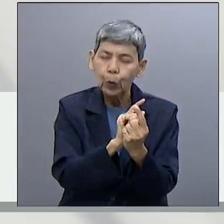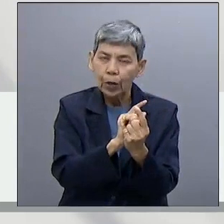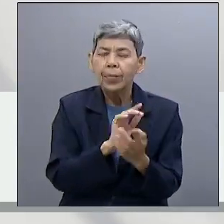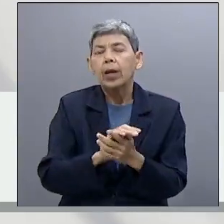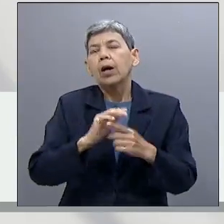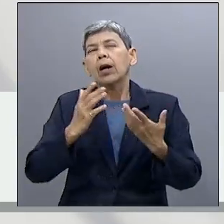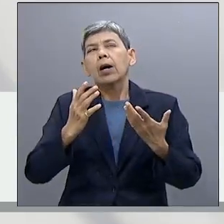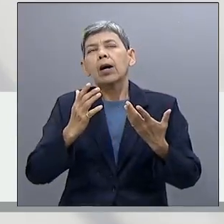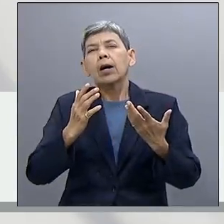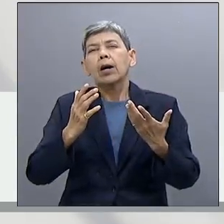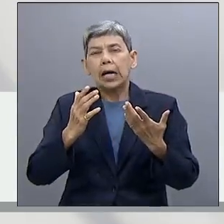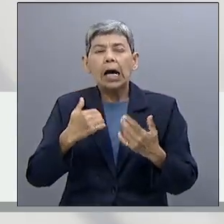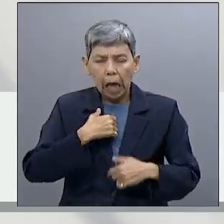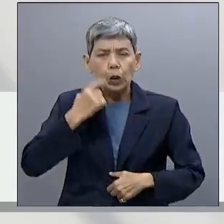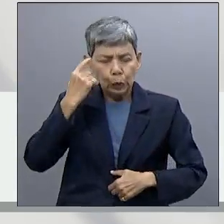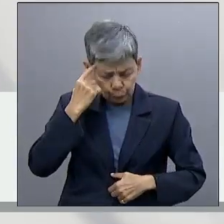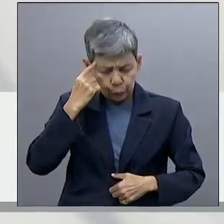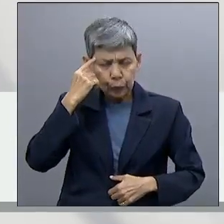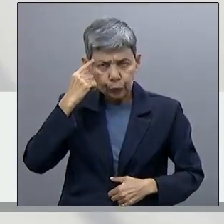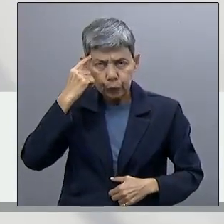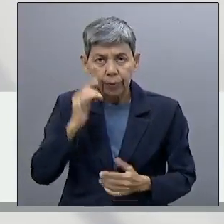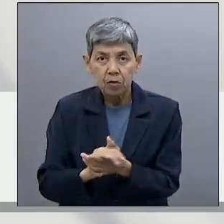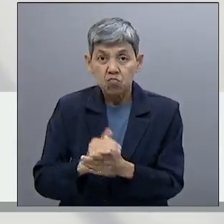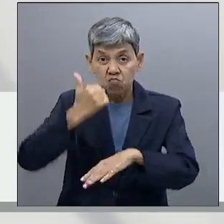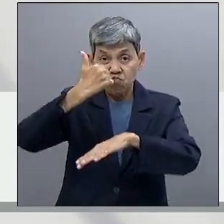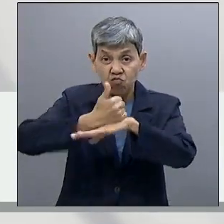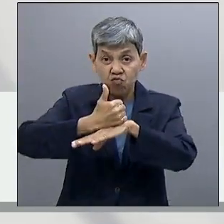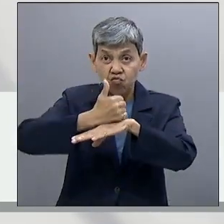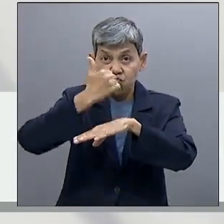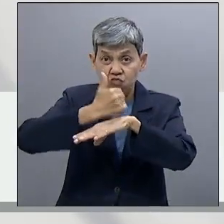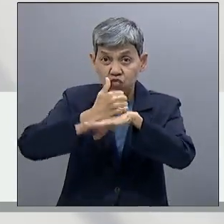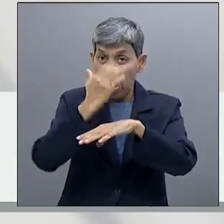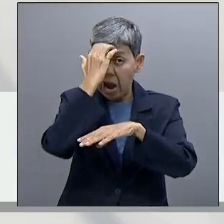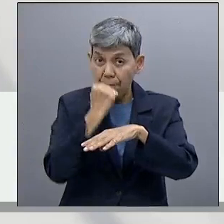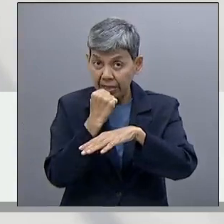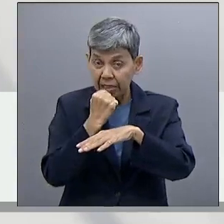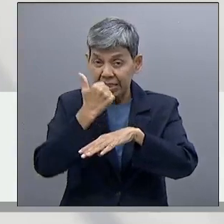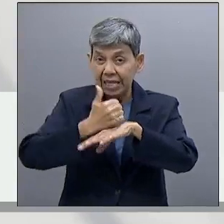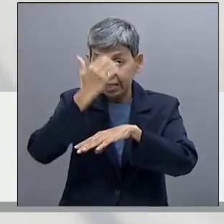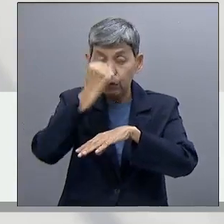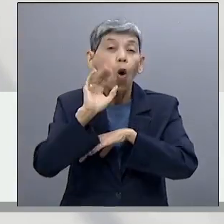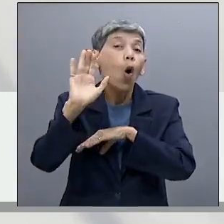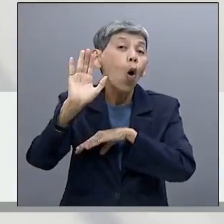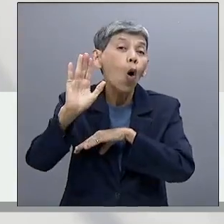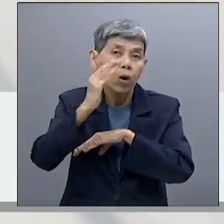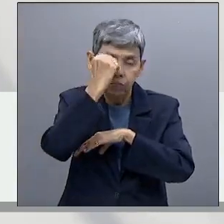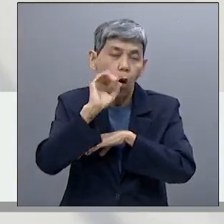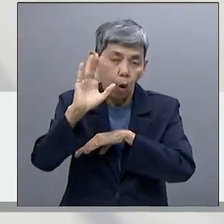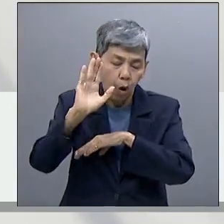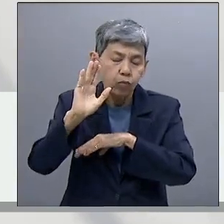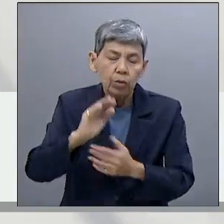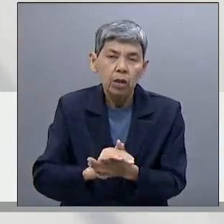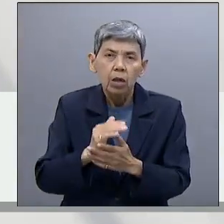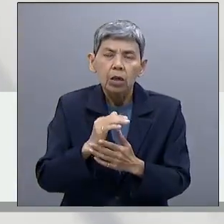กับเรารู้จักว่าผู้นำฝ่ายวิญญาณของเขาเรียกผู้นำฝ่ายจิตวิญญาณของเขา